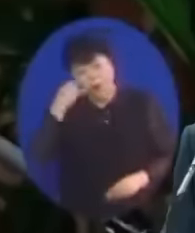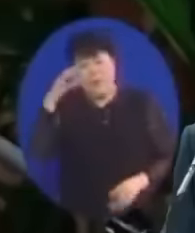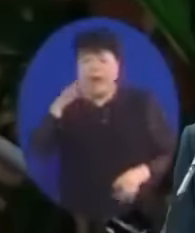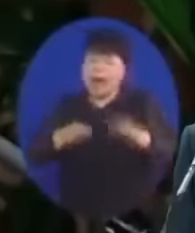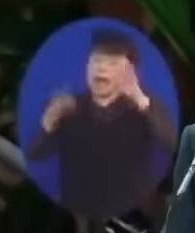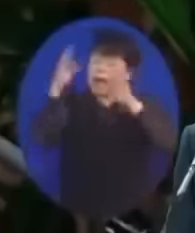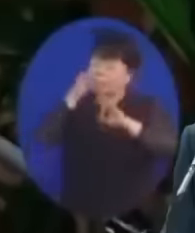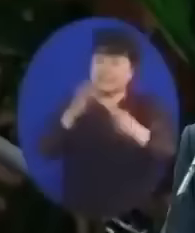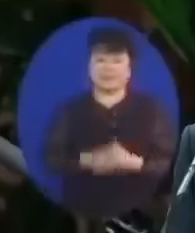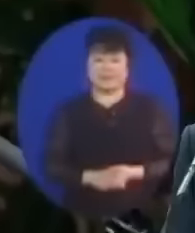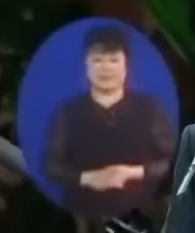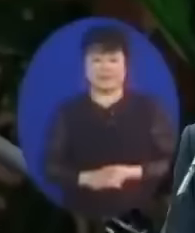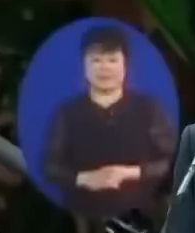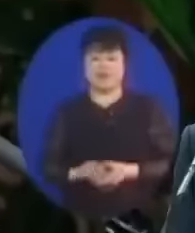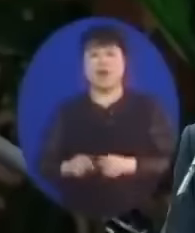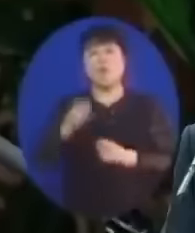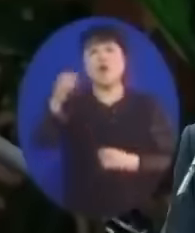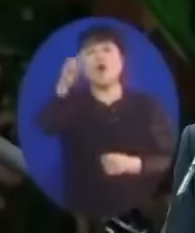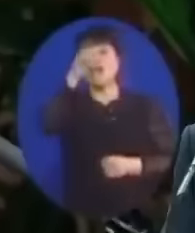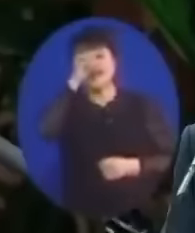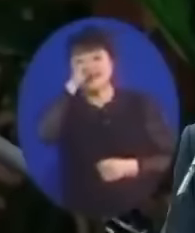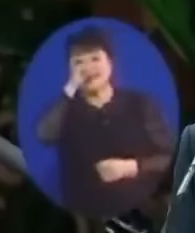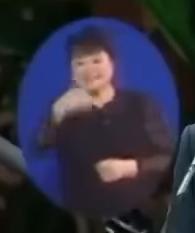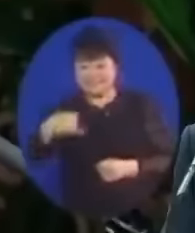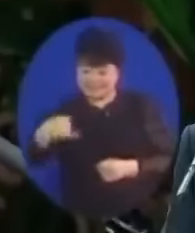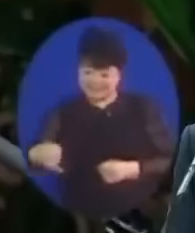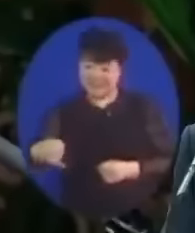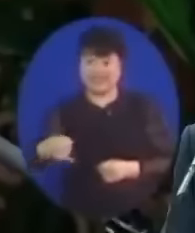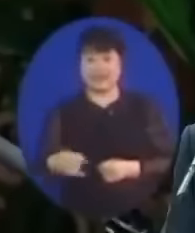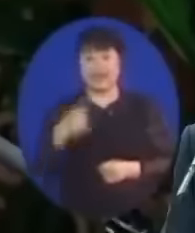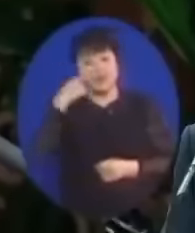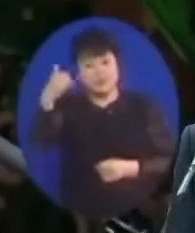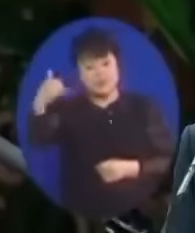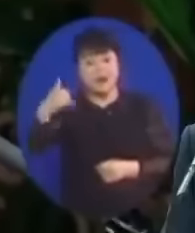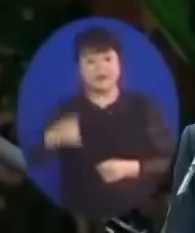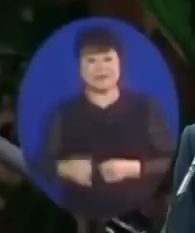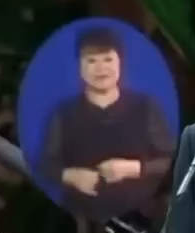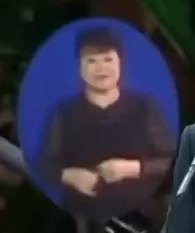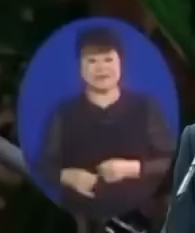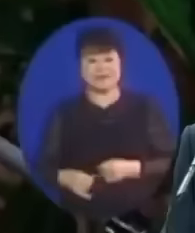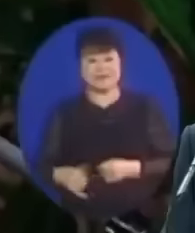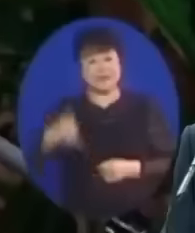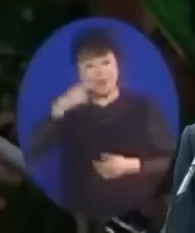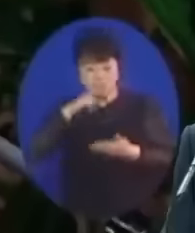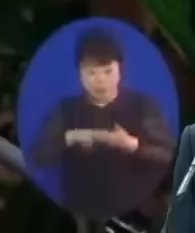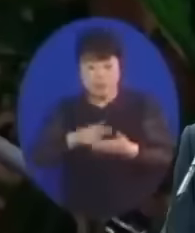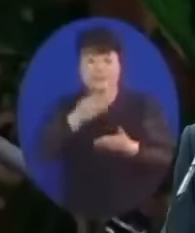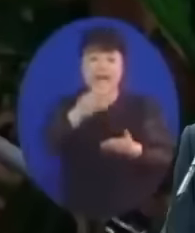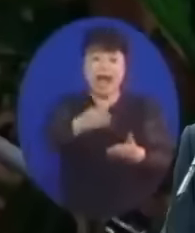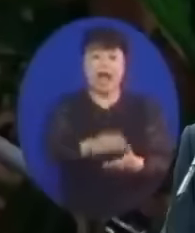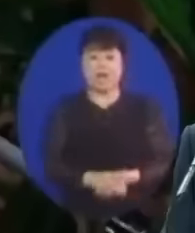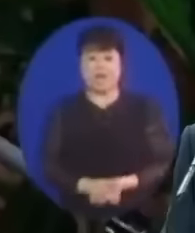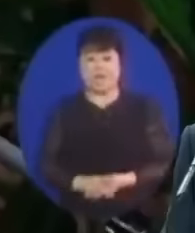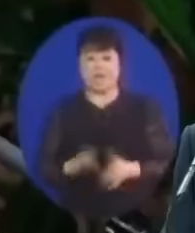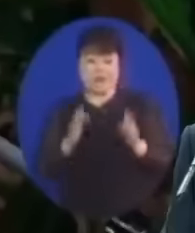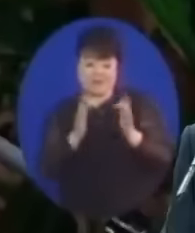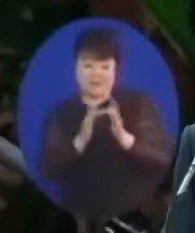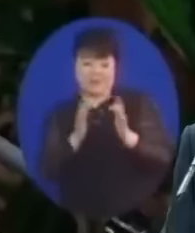찾습니다. 멀리 객지에 있는 여러분의 자녀가 부모에게 번지르르하게 편지 쓰고